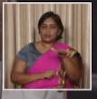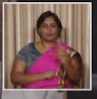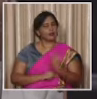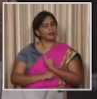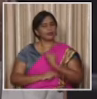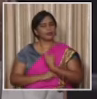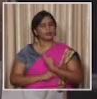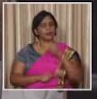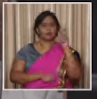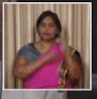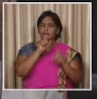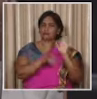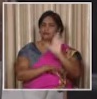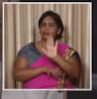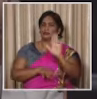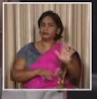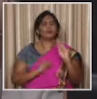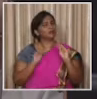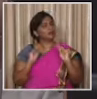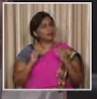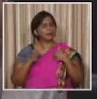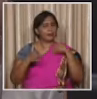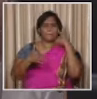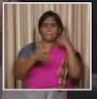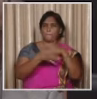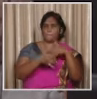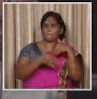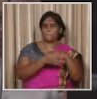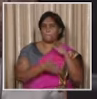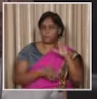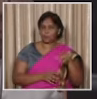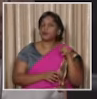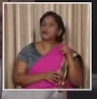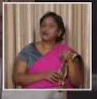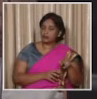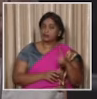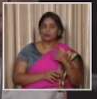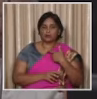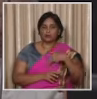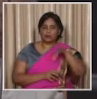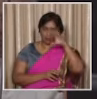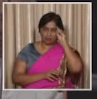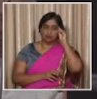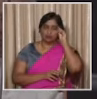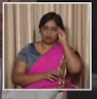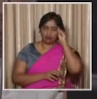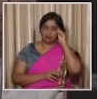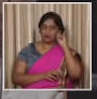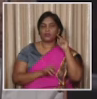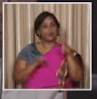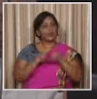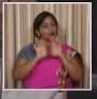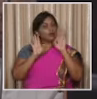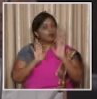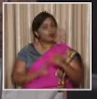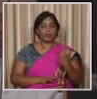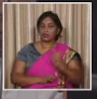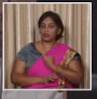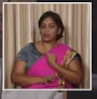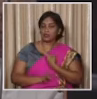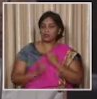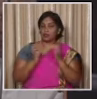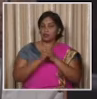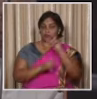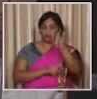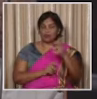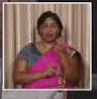තනි පුද්ගල කොටස් වලට යම් යම් පීඩාවන් ඇති වී තිබෙනවා. ඒ බව අප අවබෝධය කරගෙන තියෙනවා. හැබැයි තනි තනි